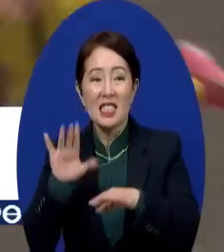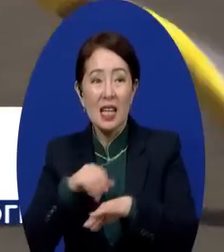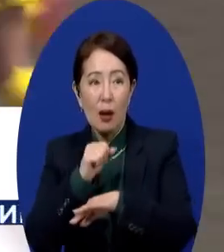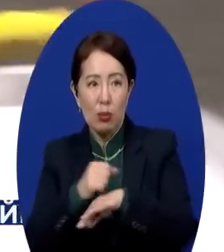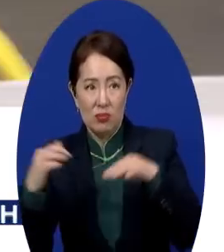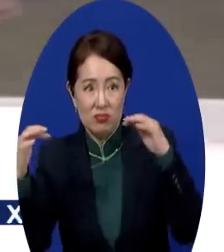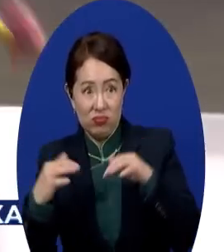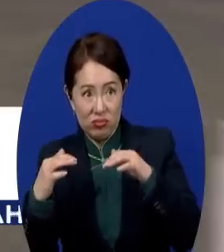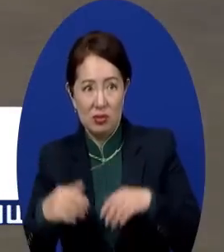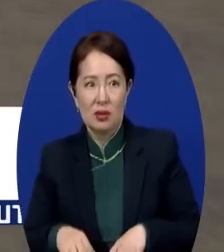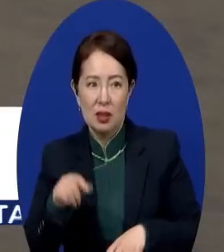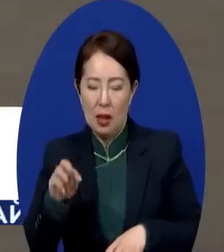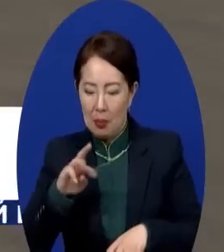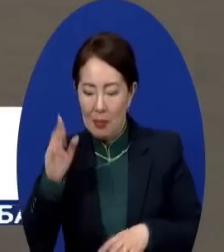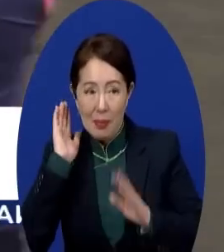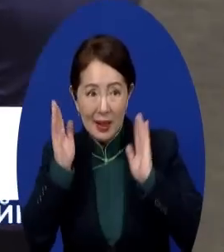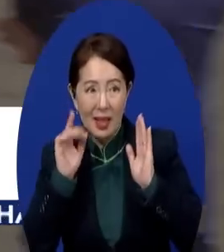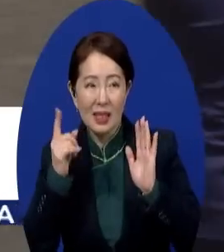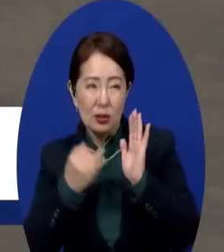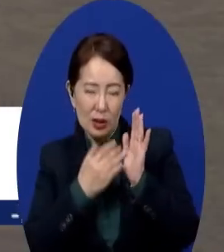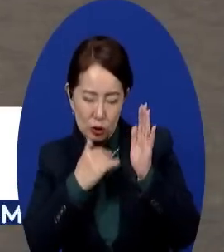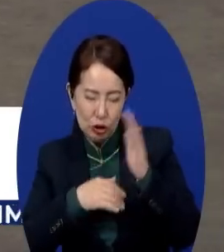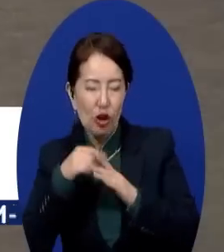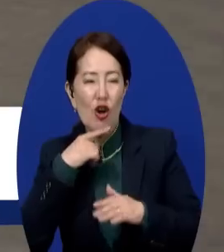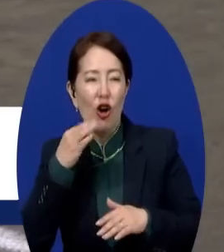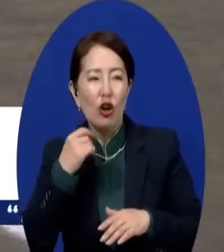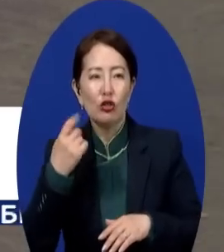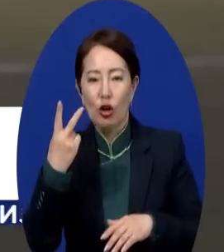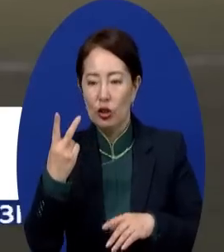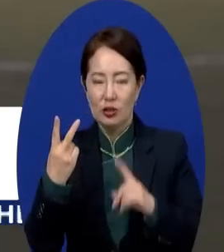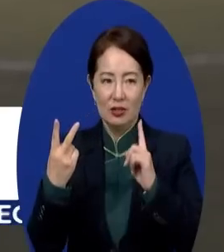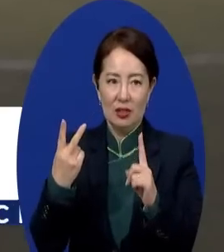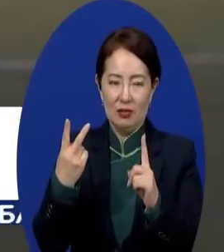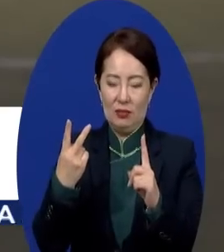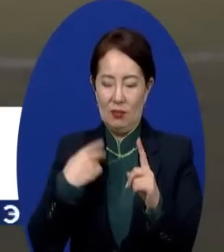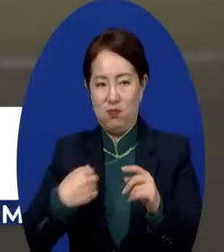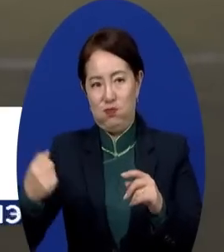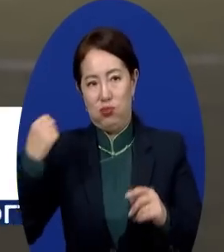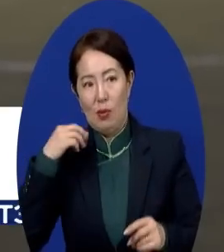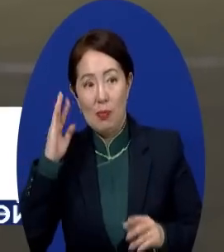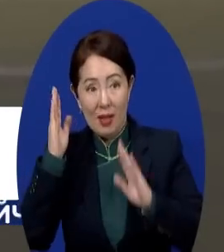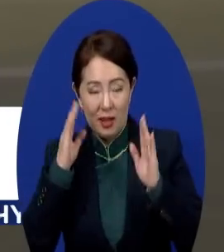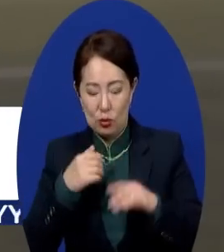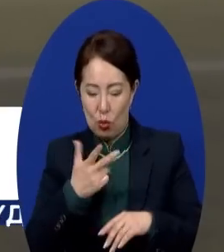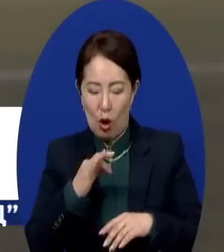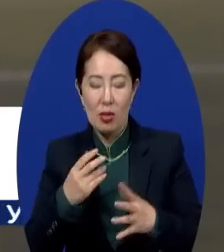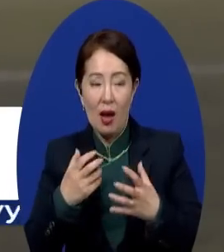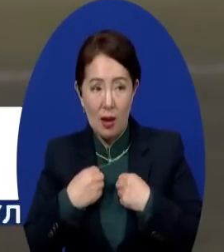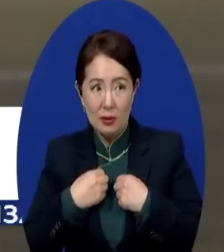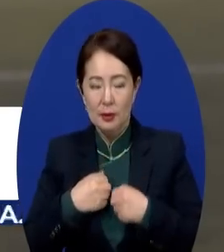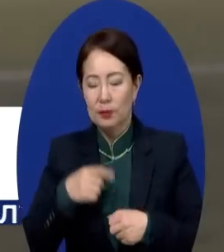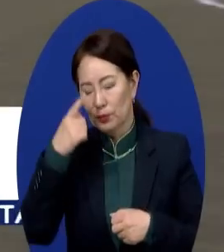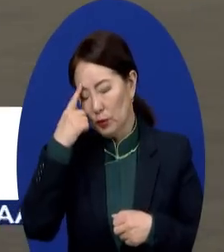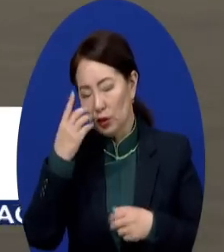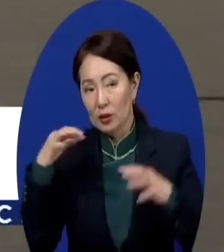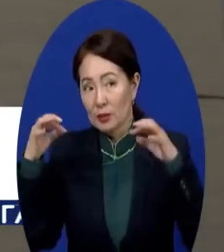болж үндсэн цагта Малайзийн 17 хүртэлх насны охитын шиг шоваг 2-1 харьцаатай очиж тэмцээний ихний 3 оноо авлаа. За Монгол улсын шиг шовагийн хувьд